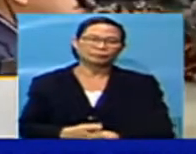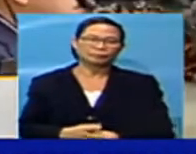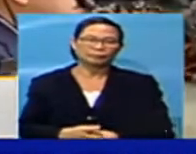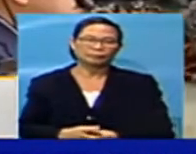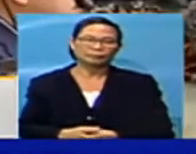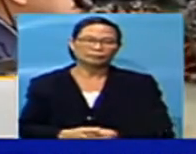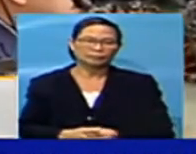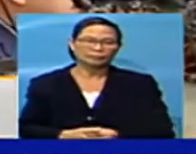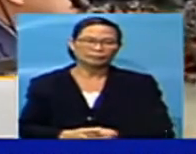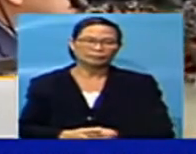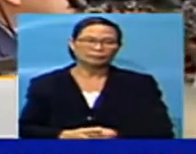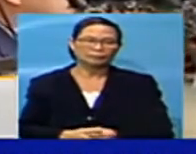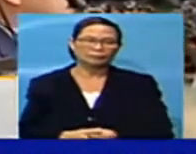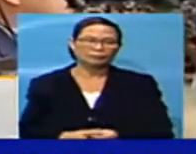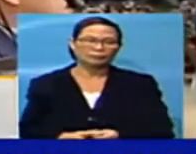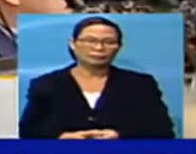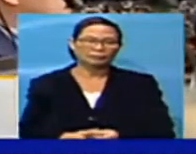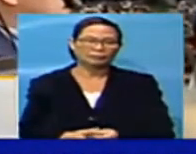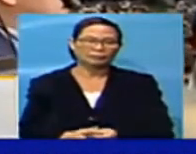Ahli yang berhormat, duduk.